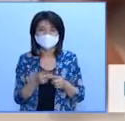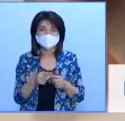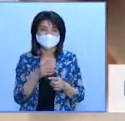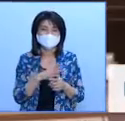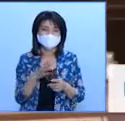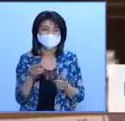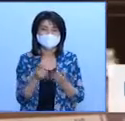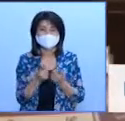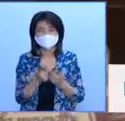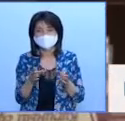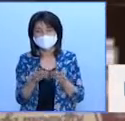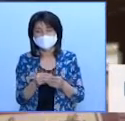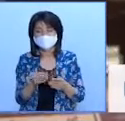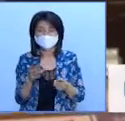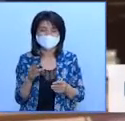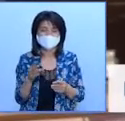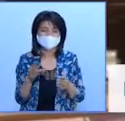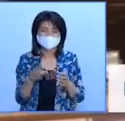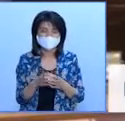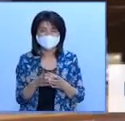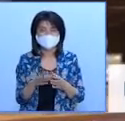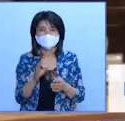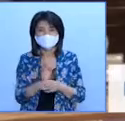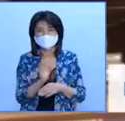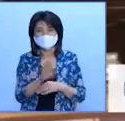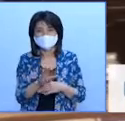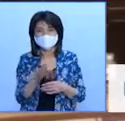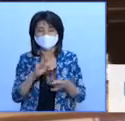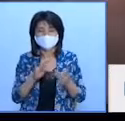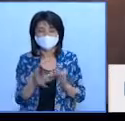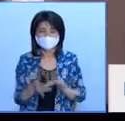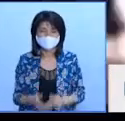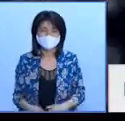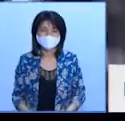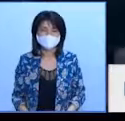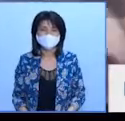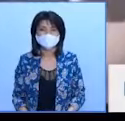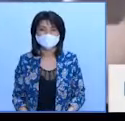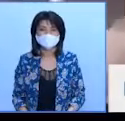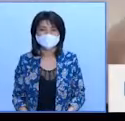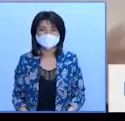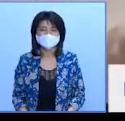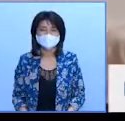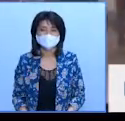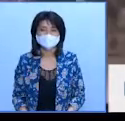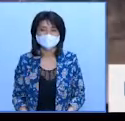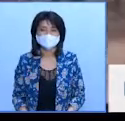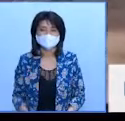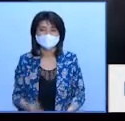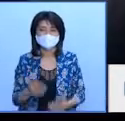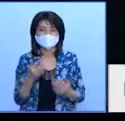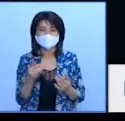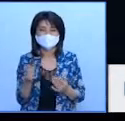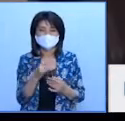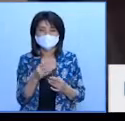с одногруппницей, отправил заявку и опубликовал видео в Инстаграме. До Берлина шел и твой дед, а тебя